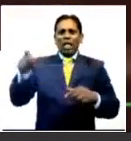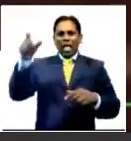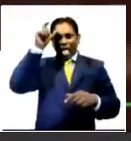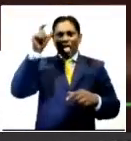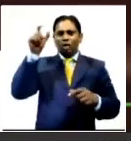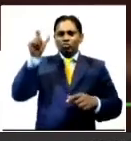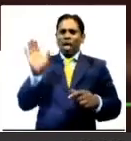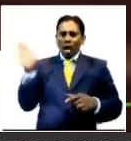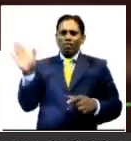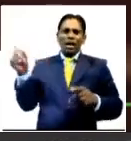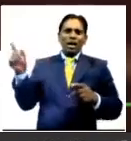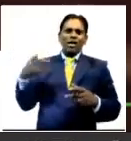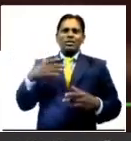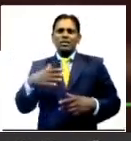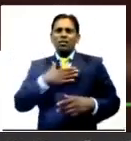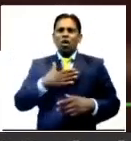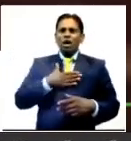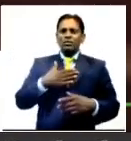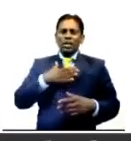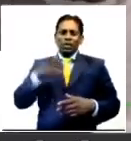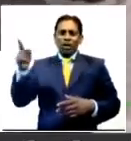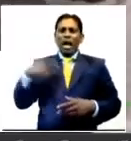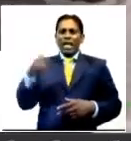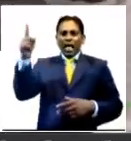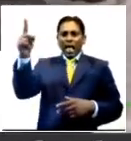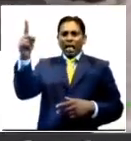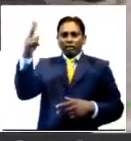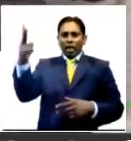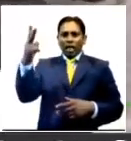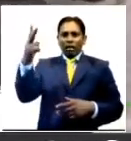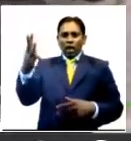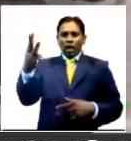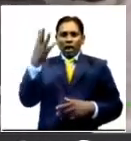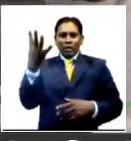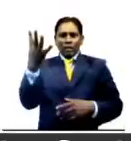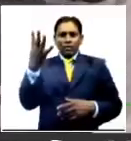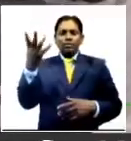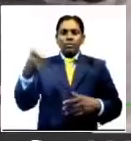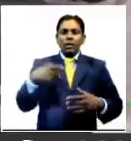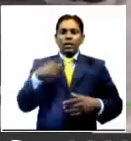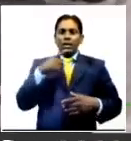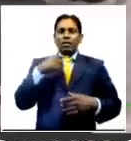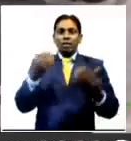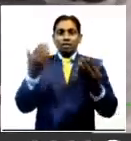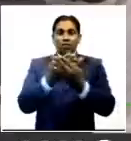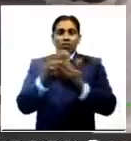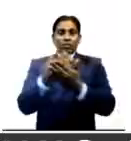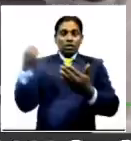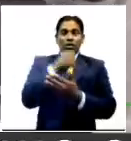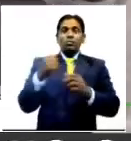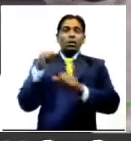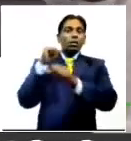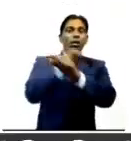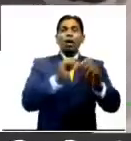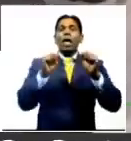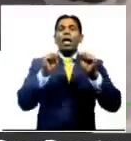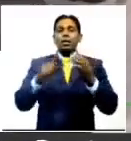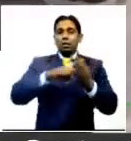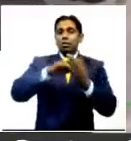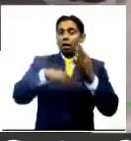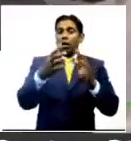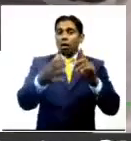අන්න දෙකයි අන්න තුනයි අන්න හතරයි රංජන් රාමනායක මහත්තයා හිරේ ගියේ රටේ ජනාධිපති ඕනවටවත්